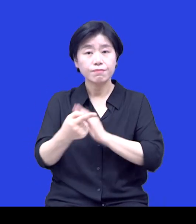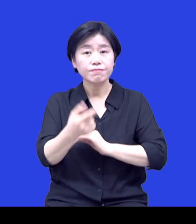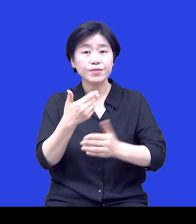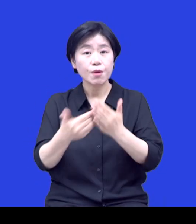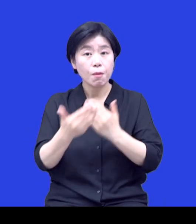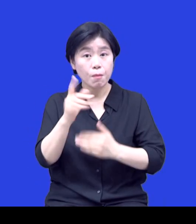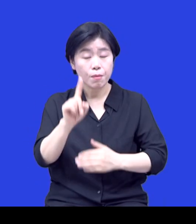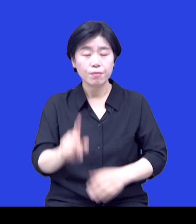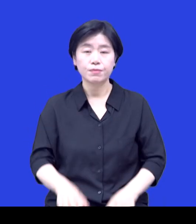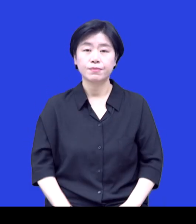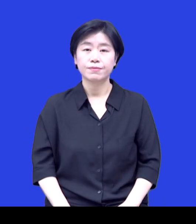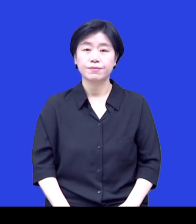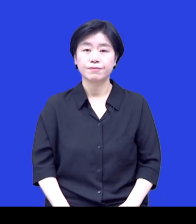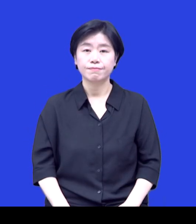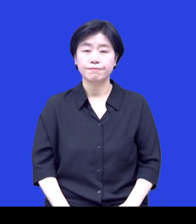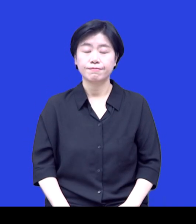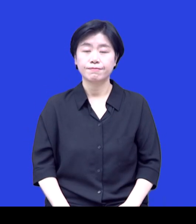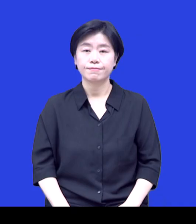이제